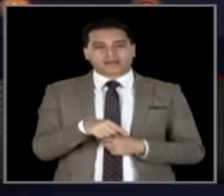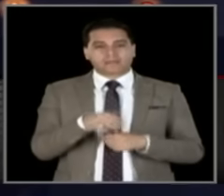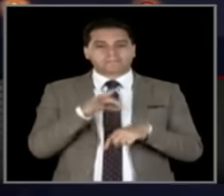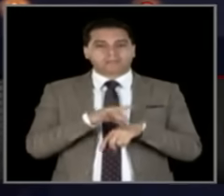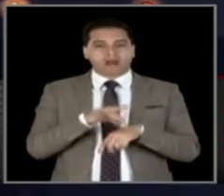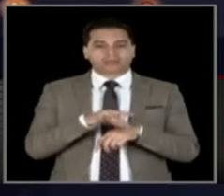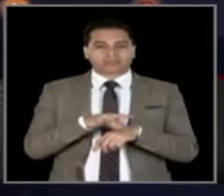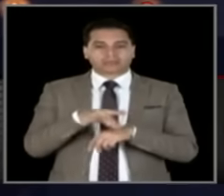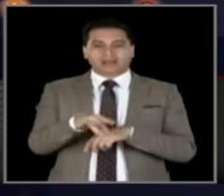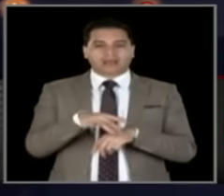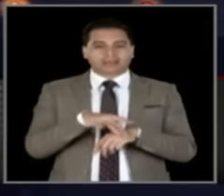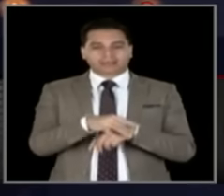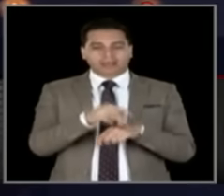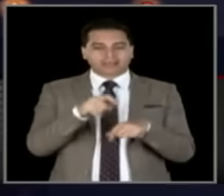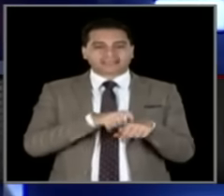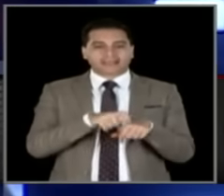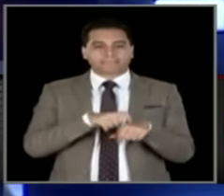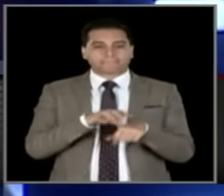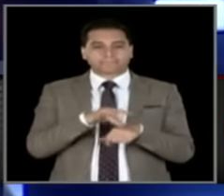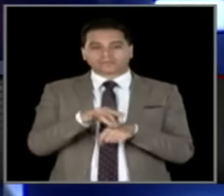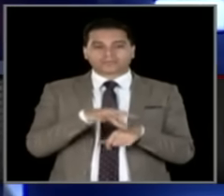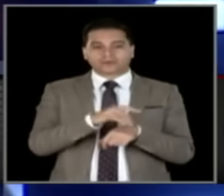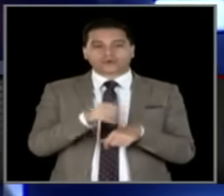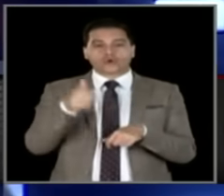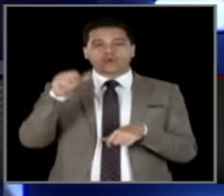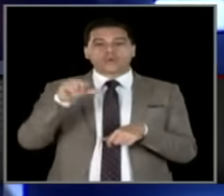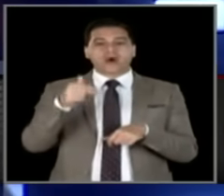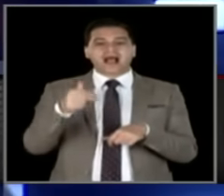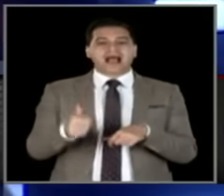بتنقل عن طريق الدم. أوغندا. أوغندا.